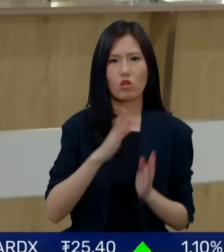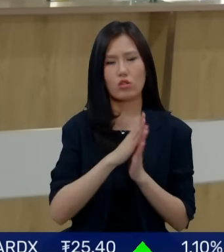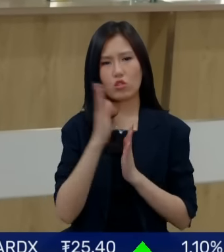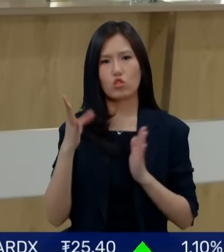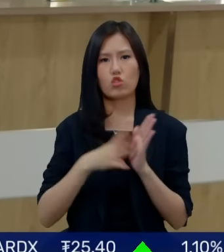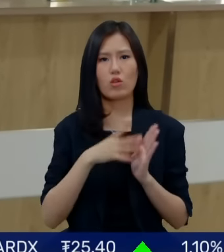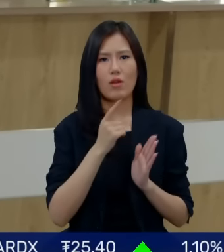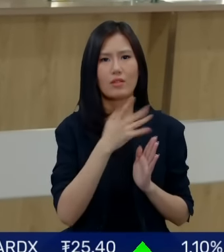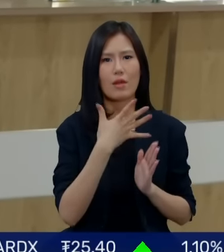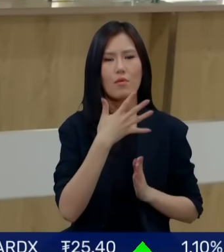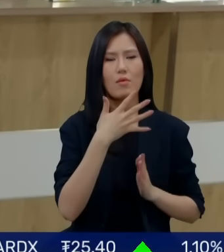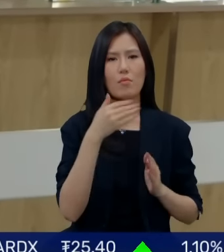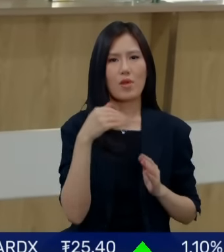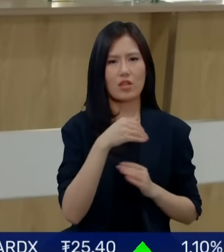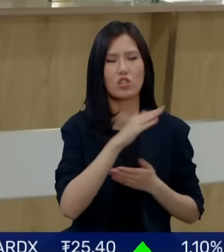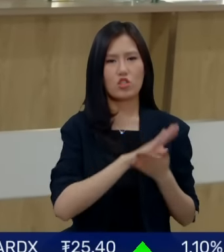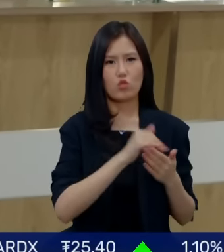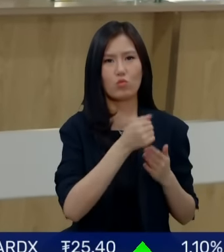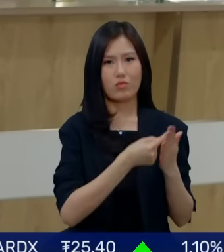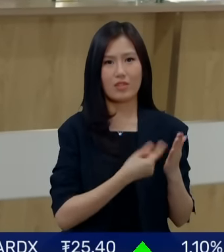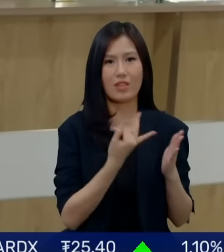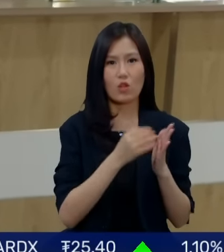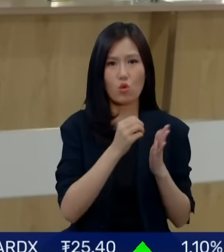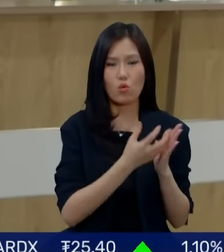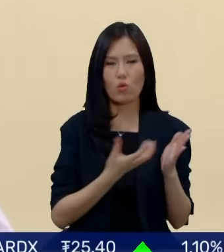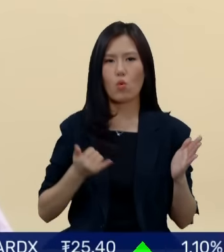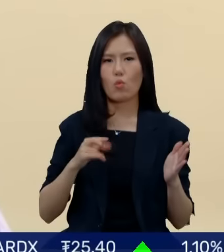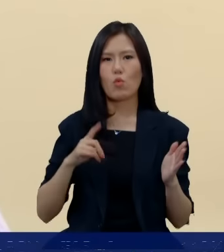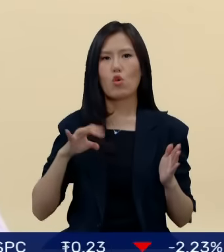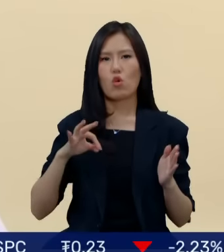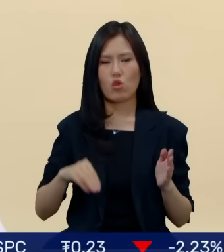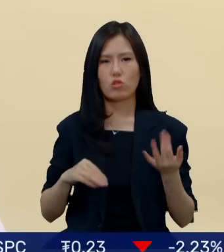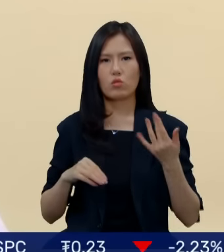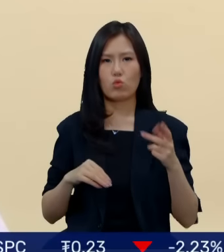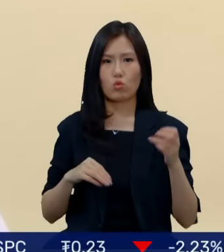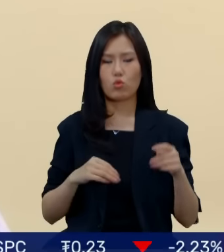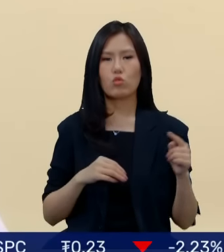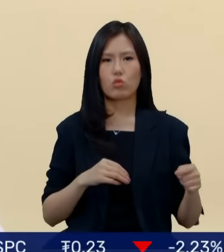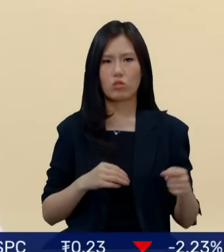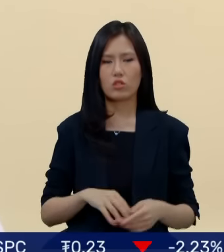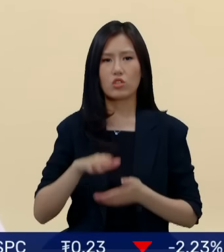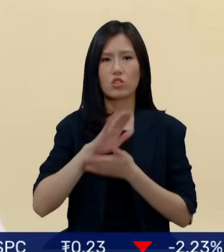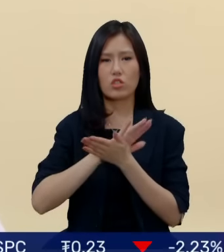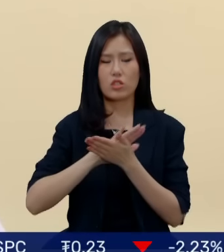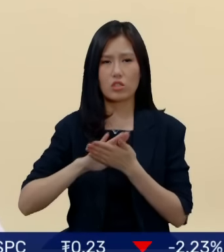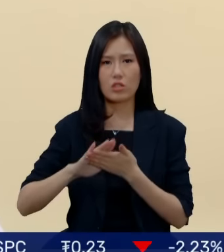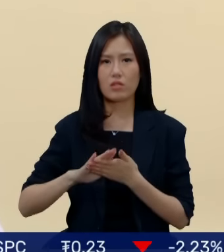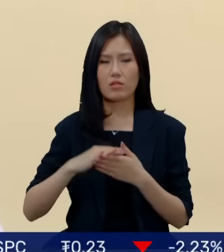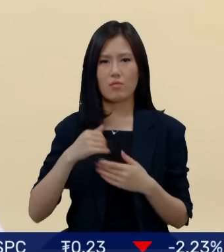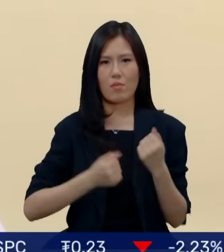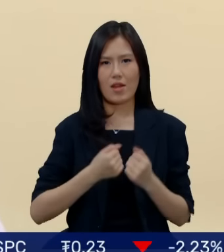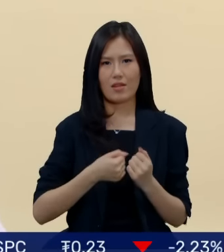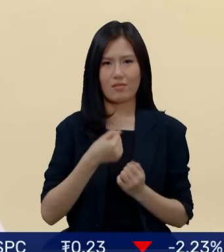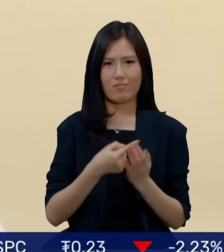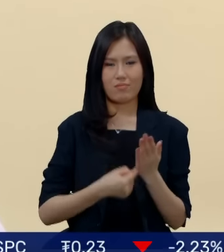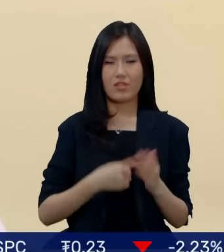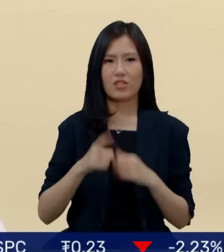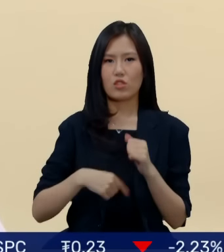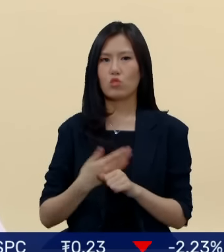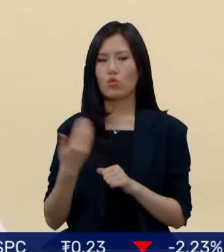шинээр бүртгүүлсний 70% нь нийслэл хотод бүртгүүлжээ. Шинээр бүртгэсэн тээврийн хэрэгслийн тоо маань өмнөх үнэтэй